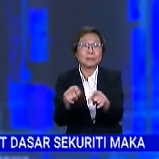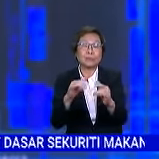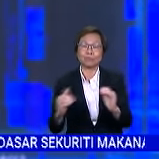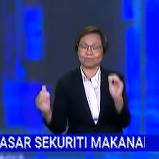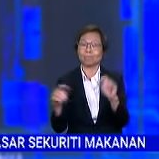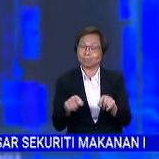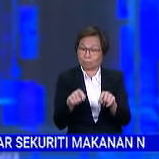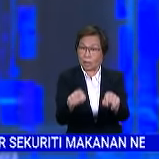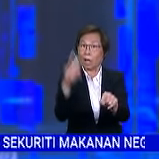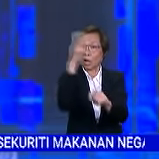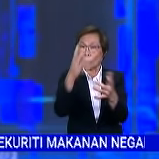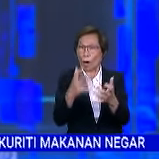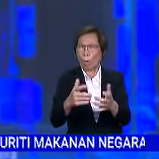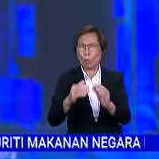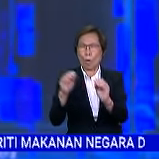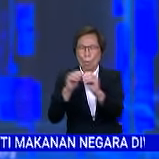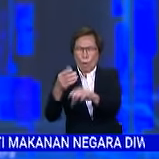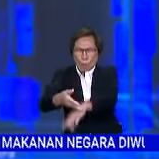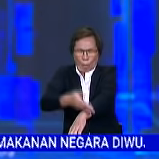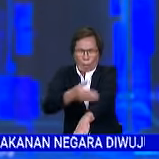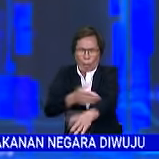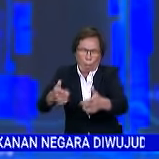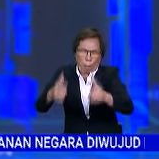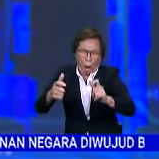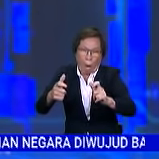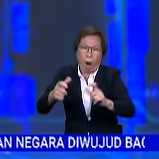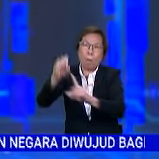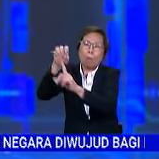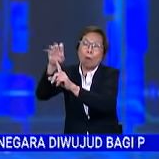kerajaan untuk meningkatkan kelajuan internet di seluruh negara.